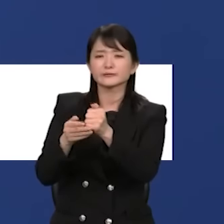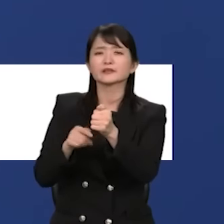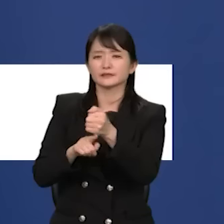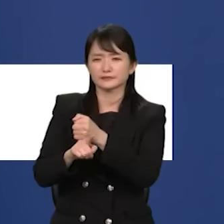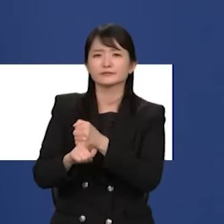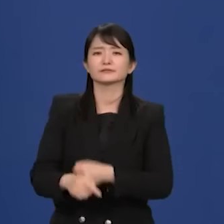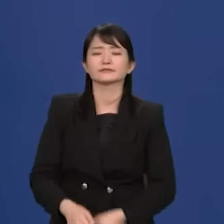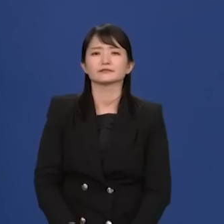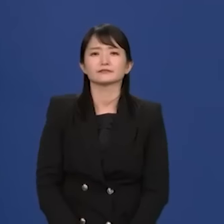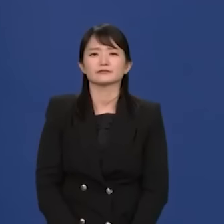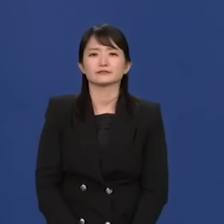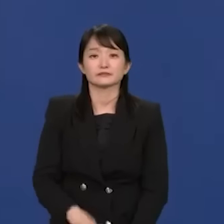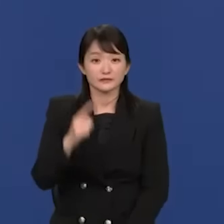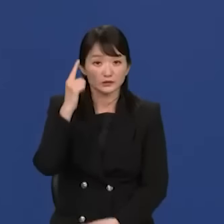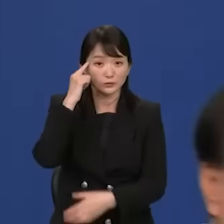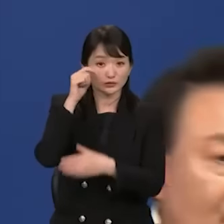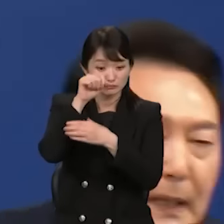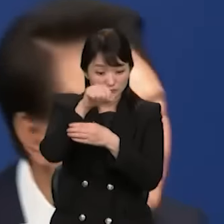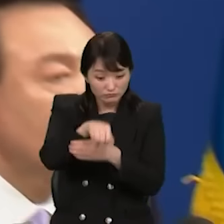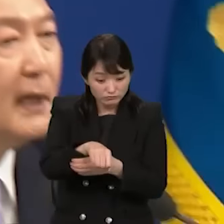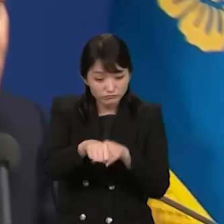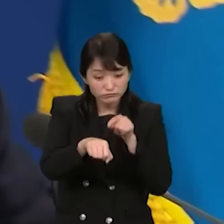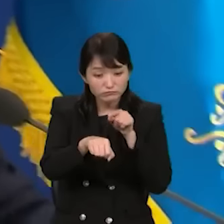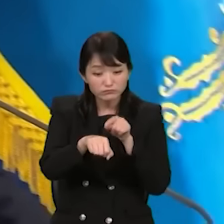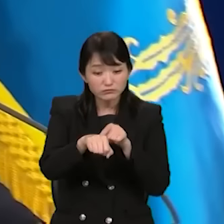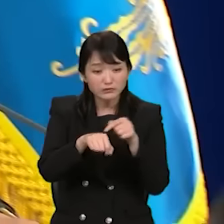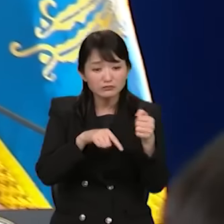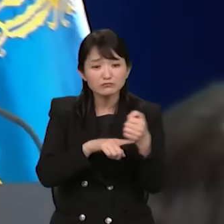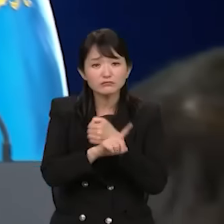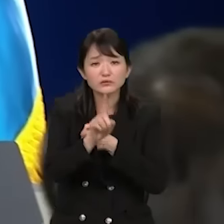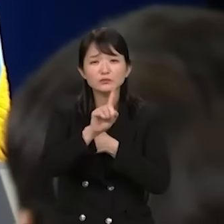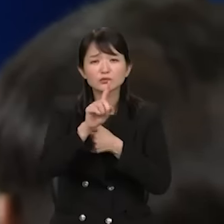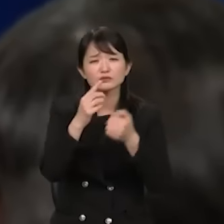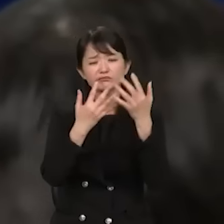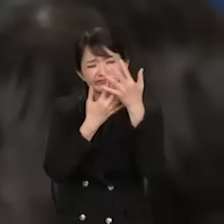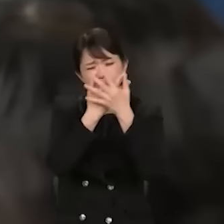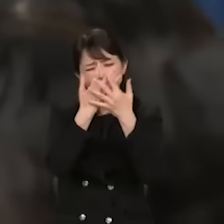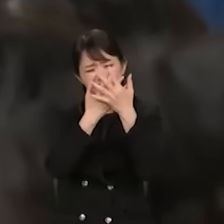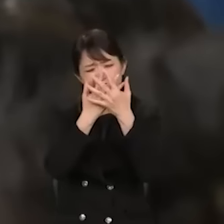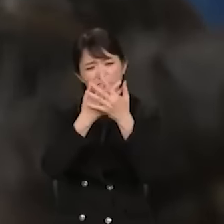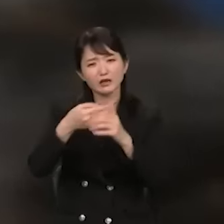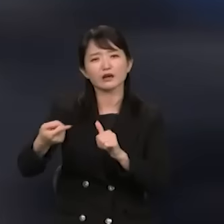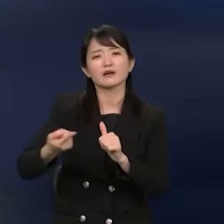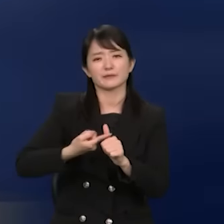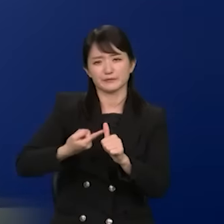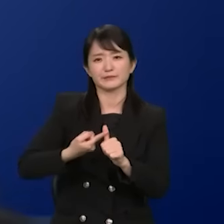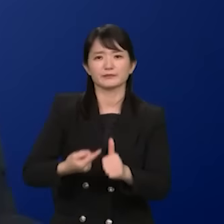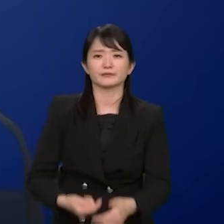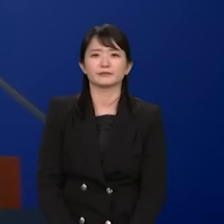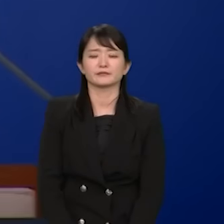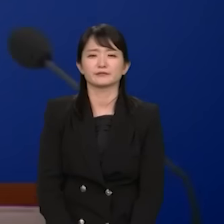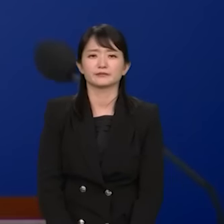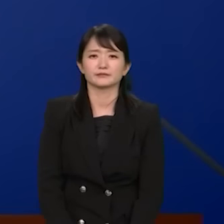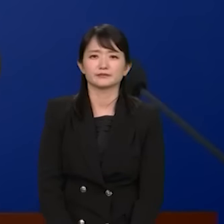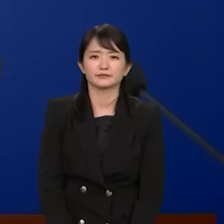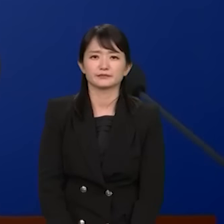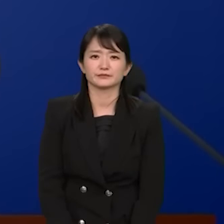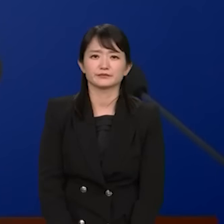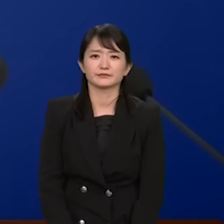것입니다. 고개는 숙였지만 무엇을 사과했는지 불명확한 회견이었다는 지적이 나옵니다.